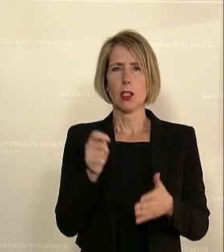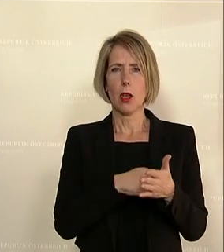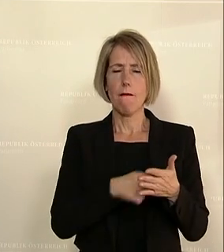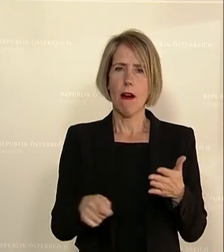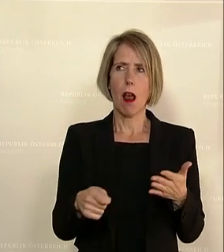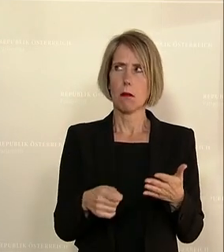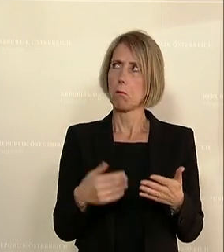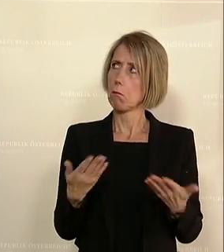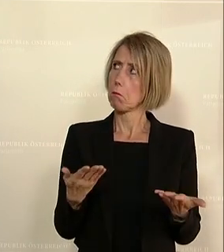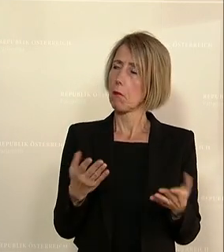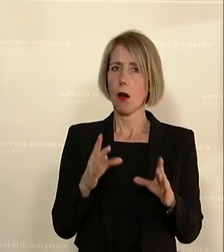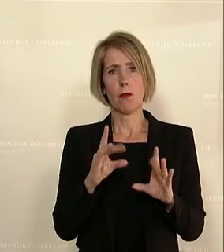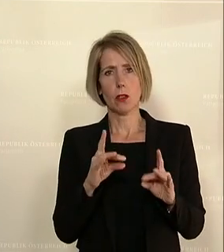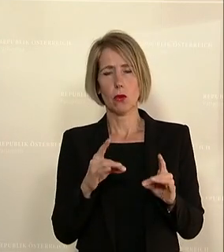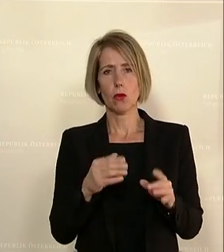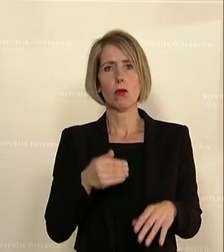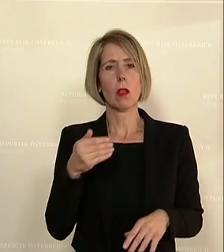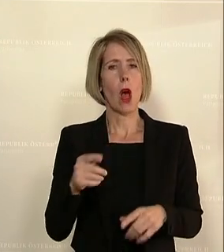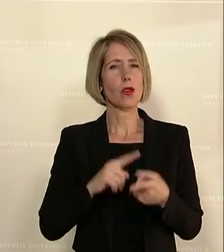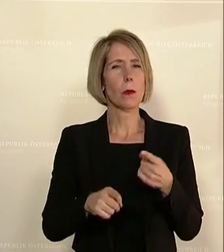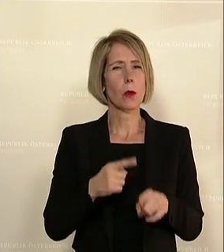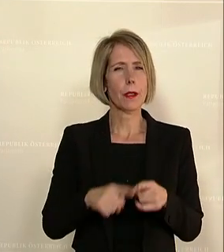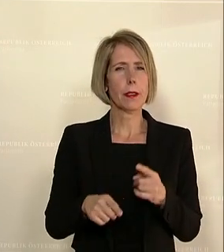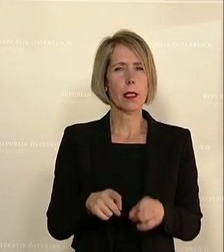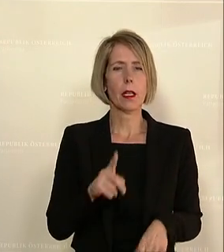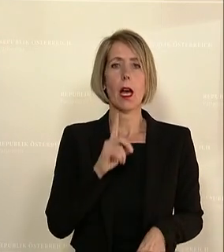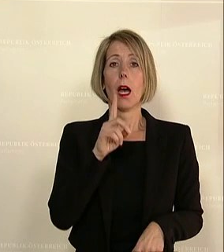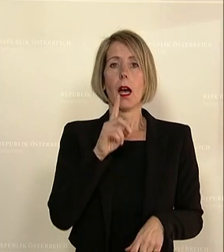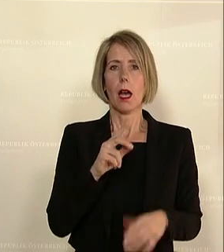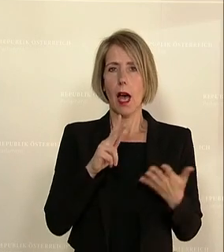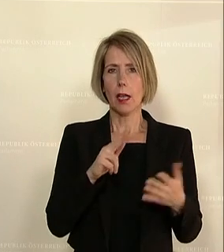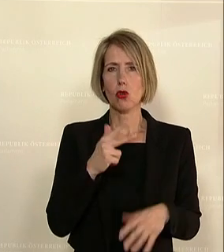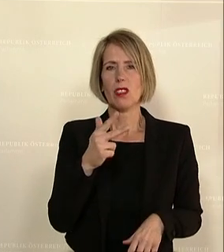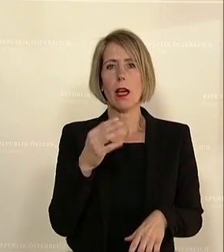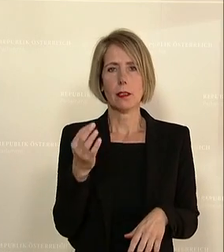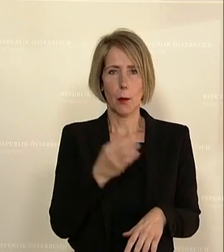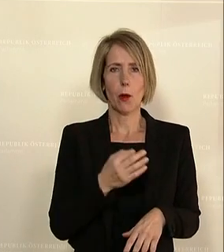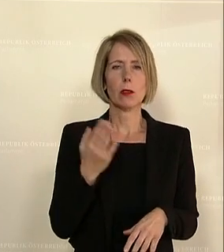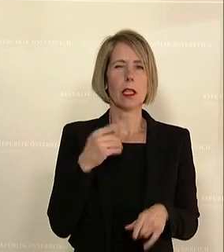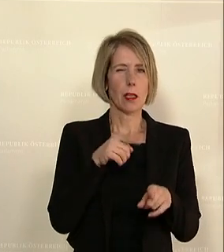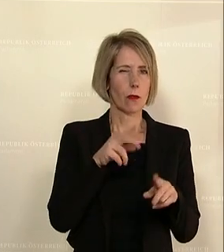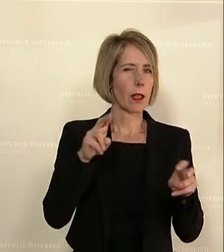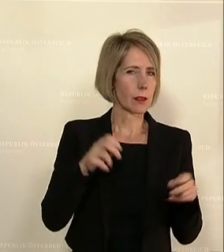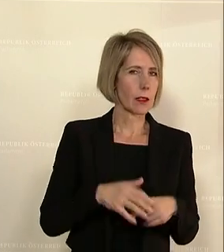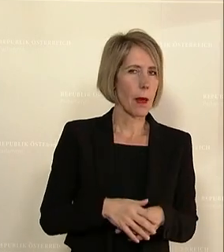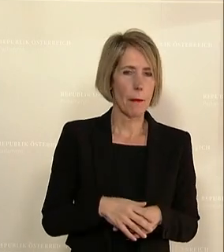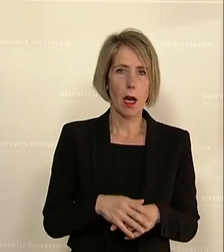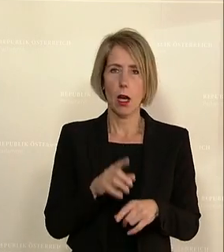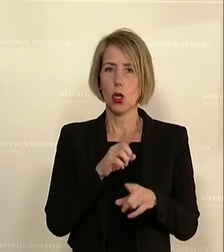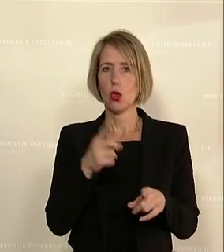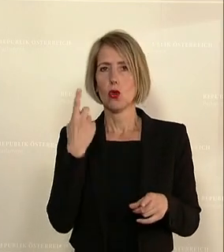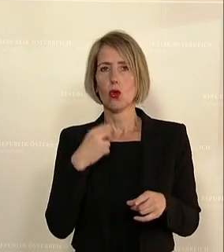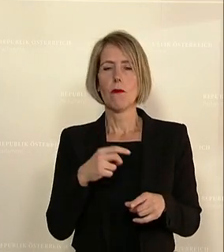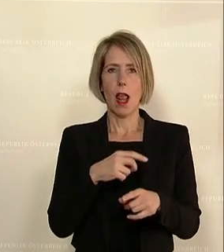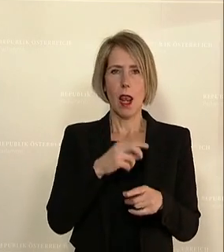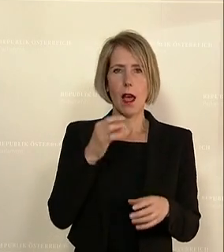mit Außenpolitik zu tun? Ah ja, die 38% waren es. Und das ist wirklich peinlich, dass man nur, weil in Niederösterreich